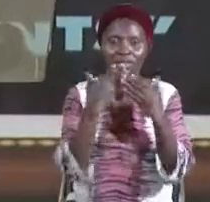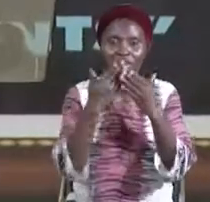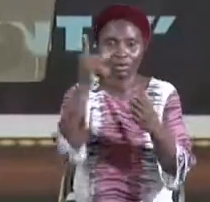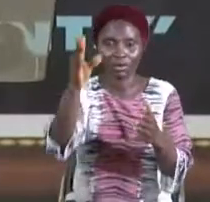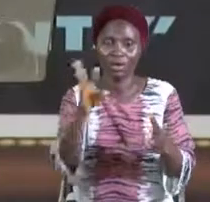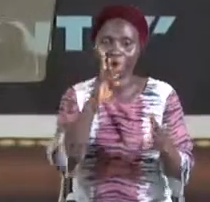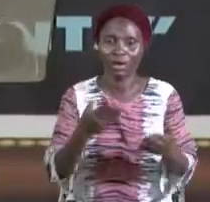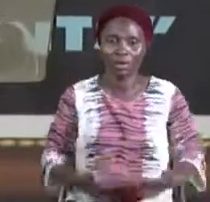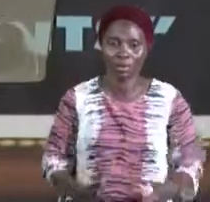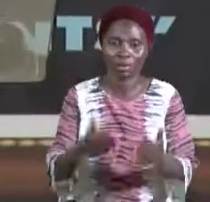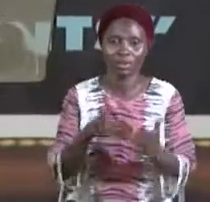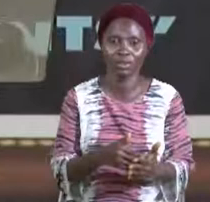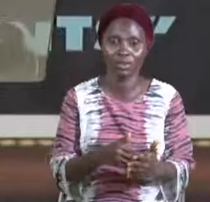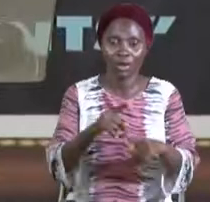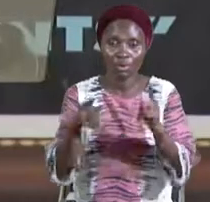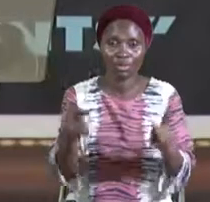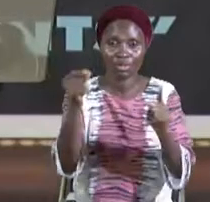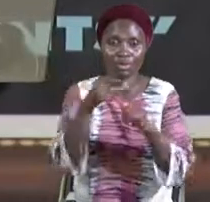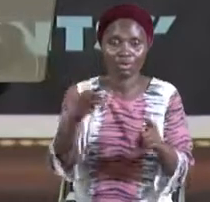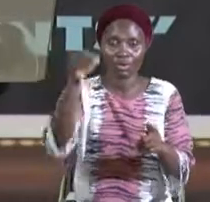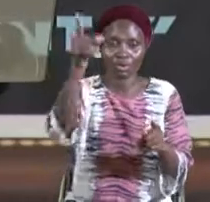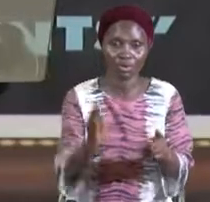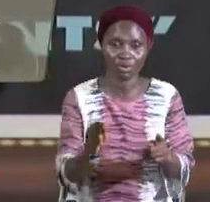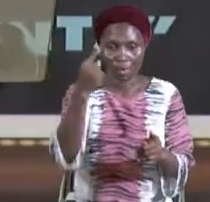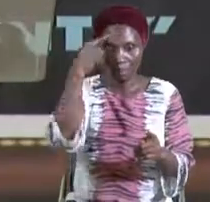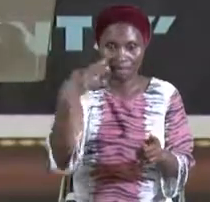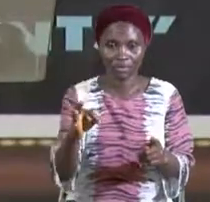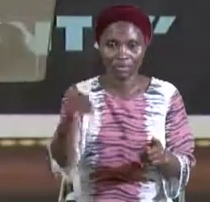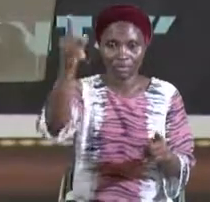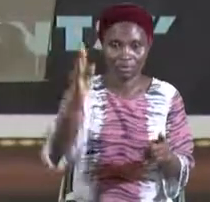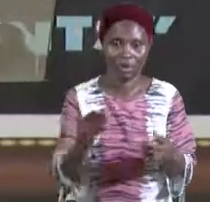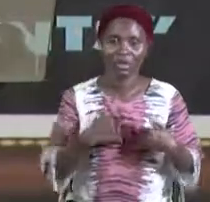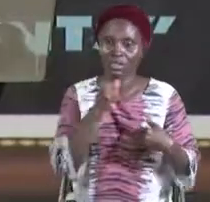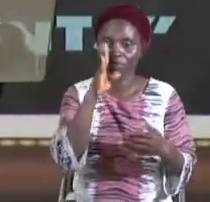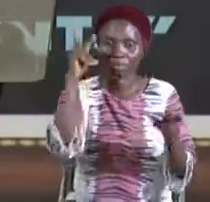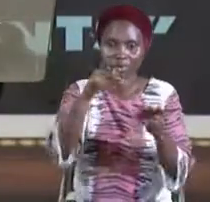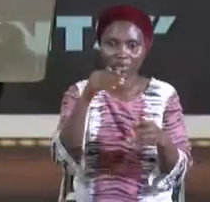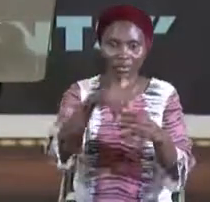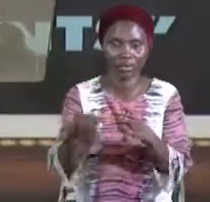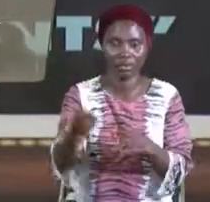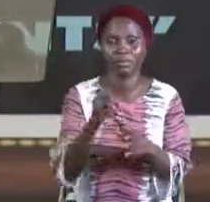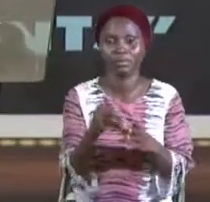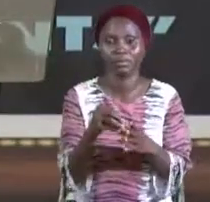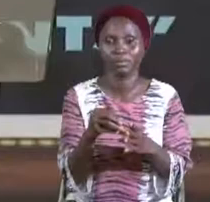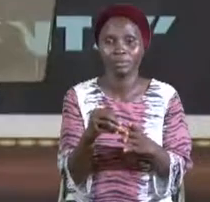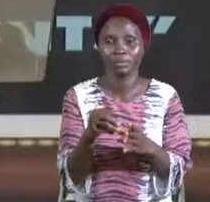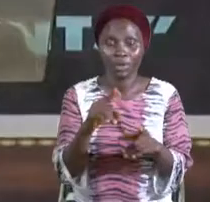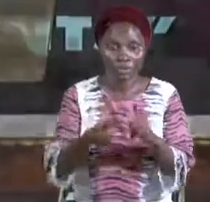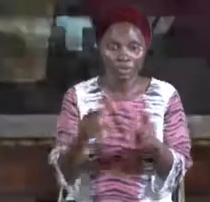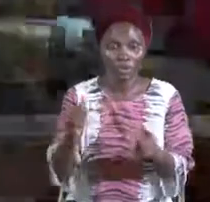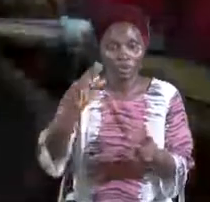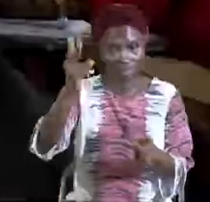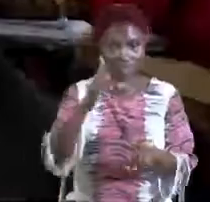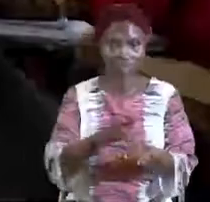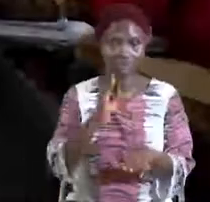la parole de Dieu, la pensée de Dieu ne sont pas achevées dans leur cœur. Mais une seconde touche